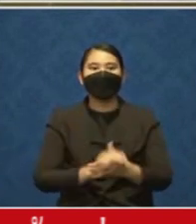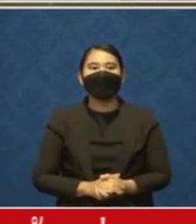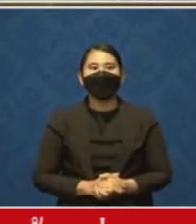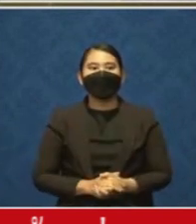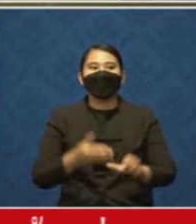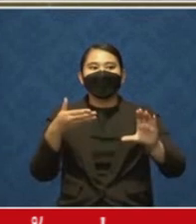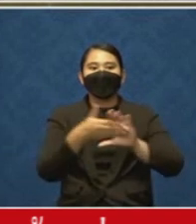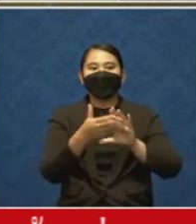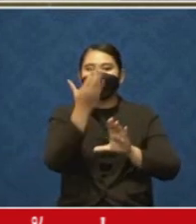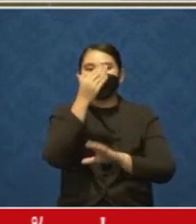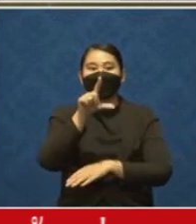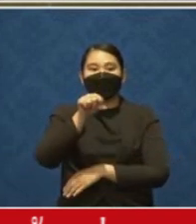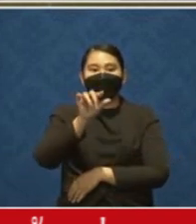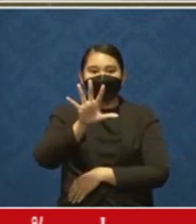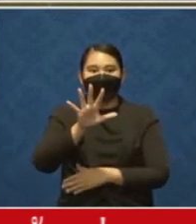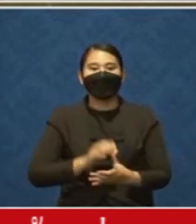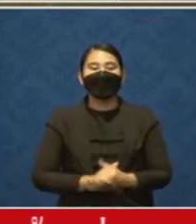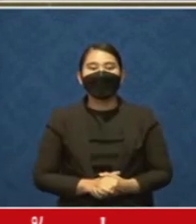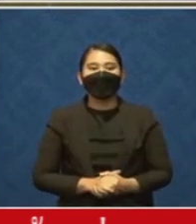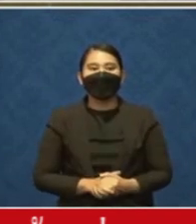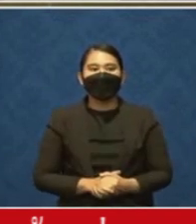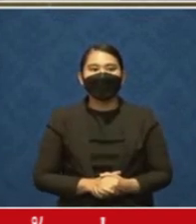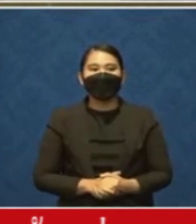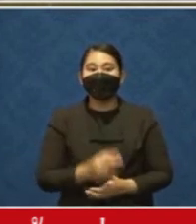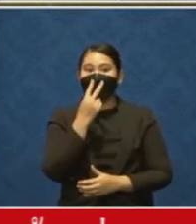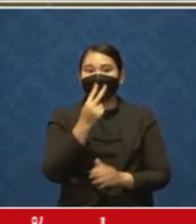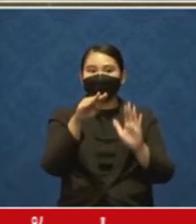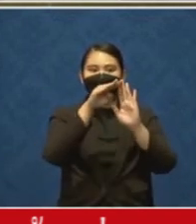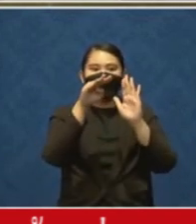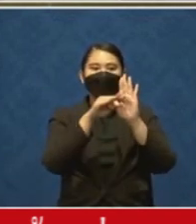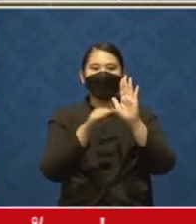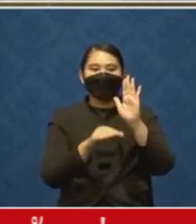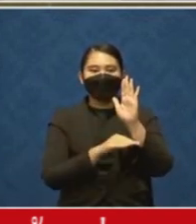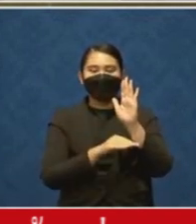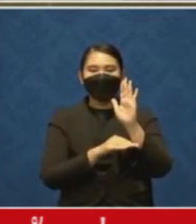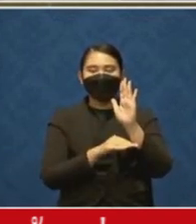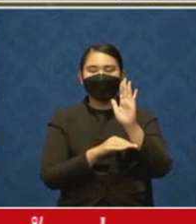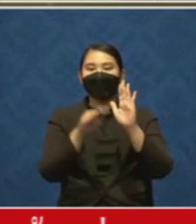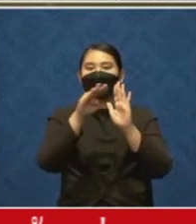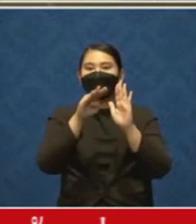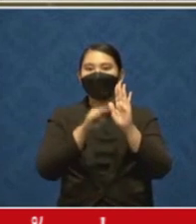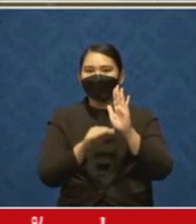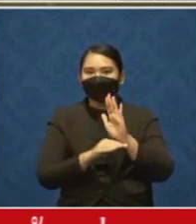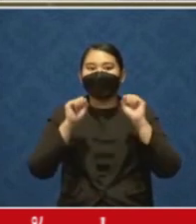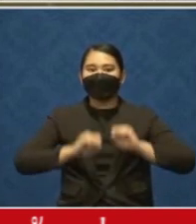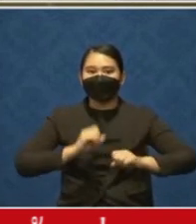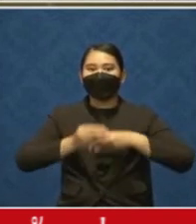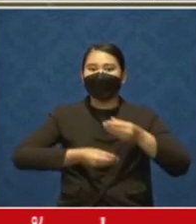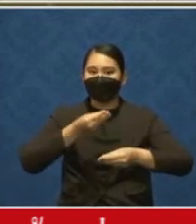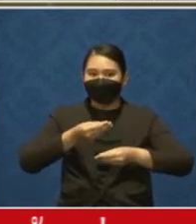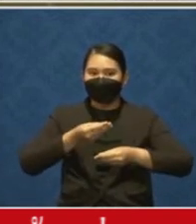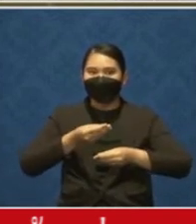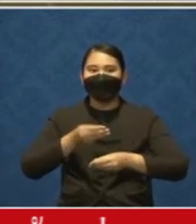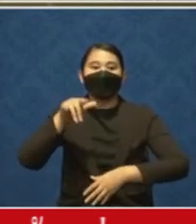หน้า25ครับท่านประธานครับท่านประธานดูครับว่าขั้นตอนนะครับในการอนุมัติขายเครื่อง